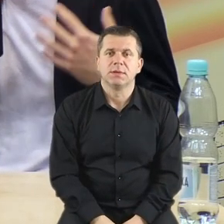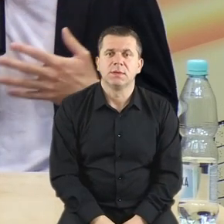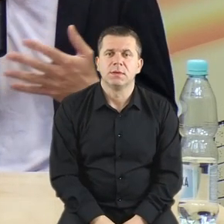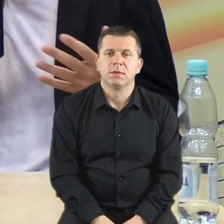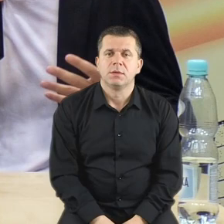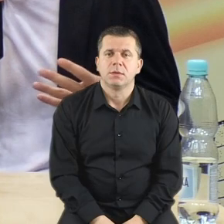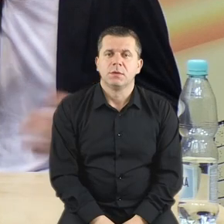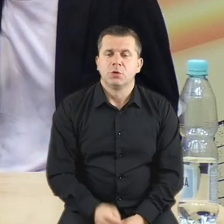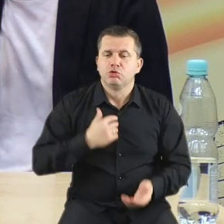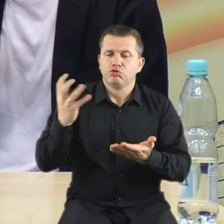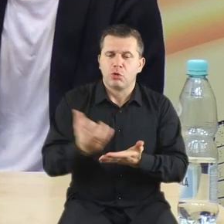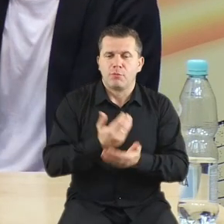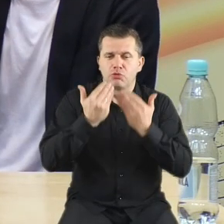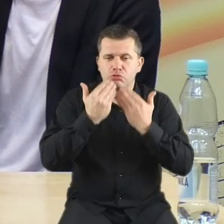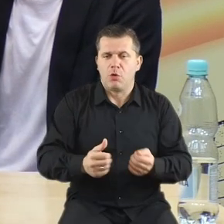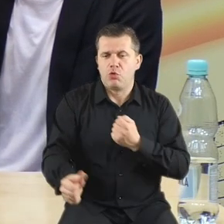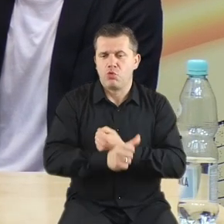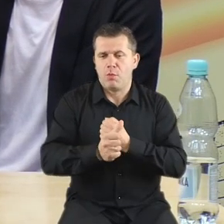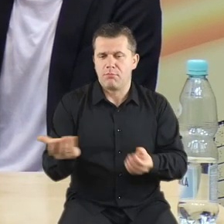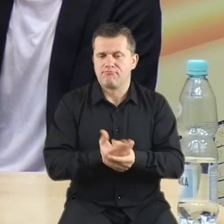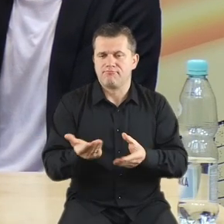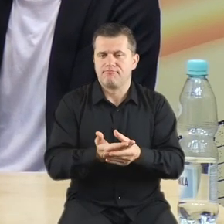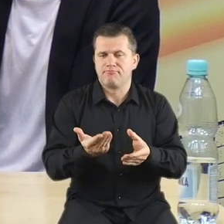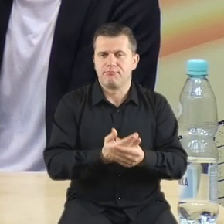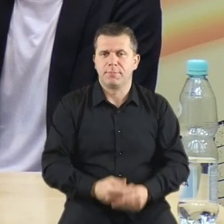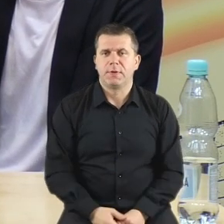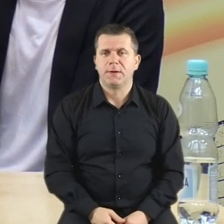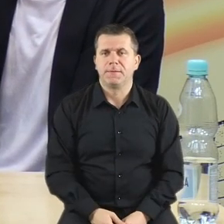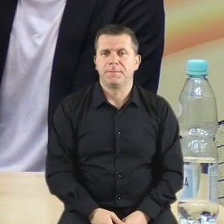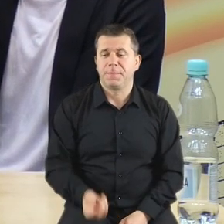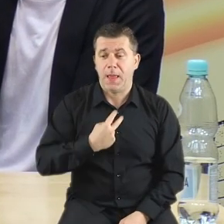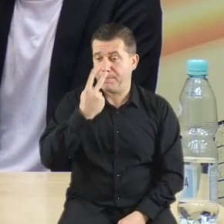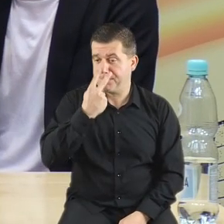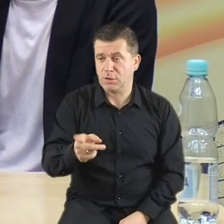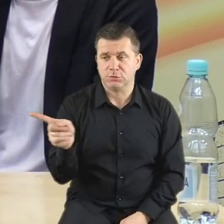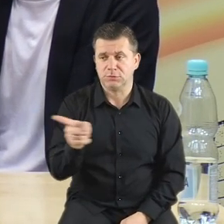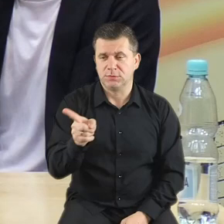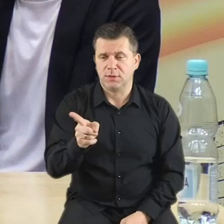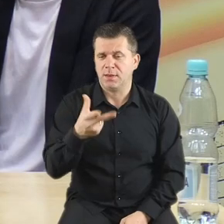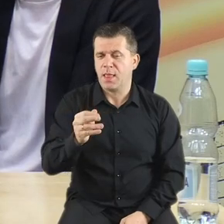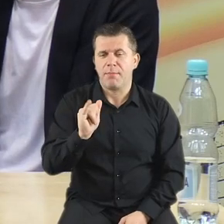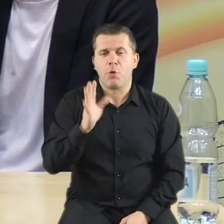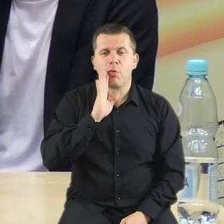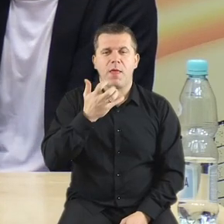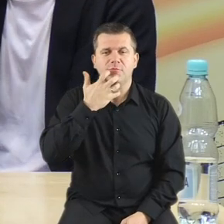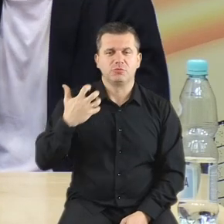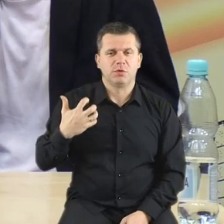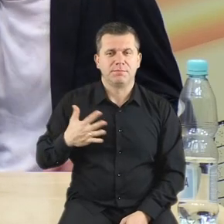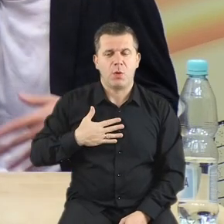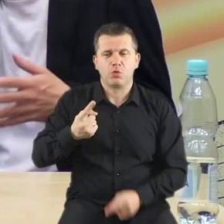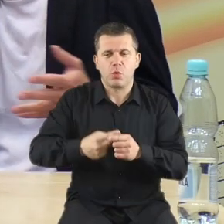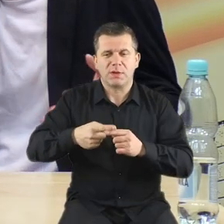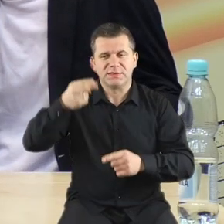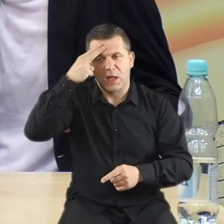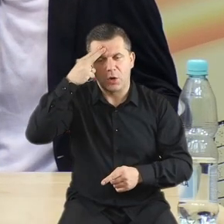którą zdobyłem dzięki dokumentacji. Także patrzyłem na nich nie tak jak wcześniej. Miałem takie stereotypowe spojrzenie